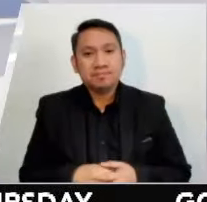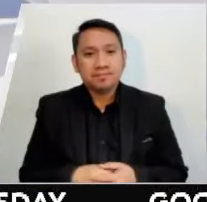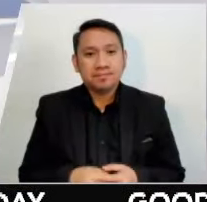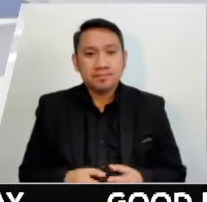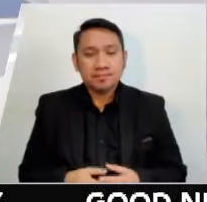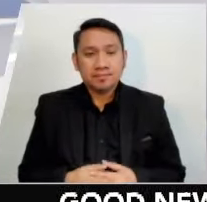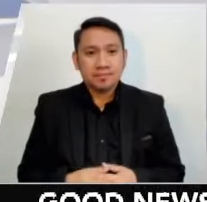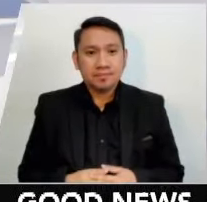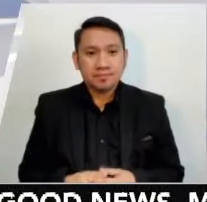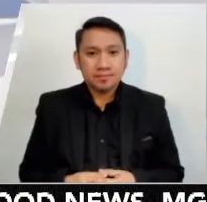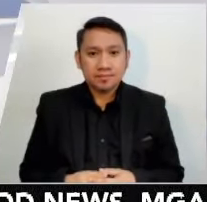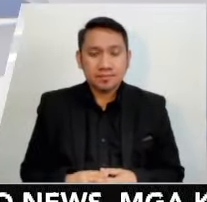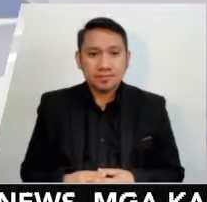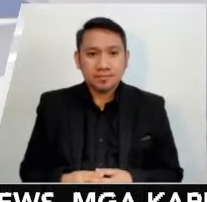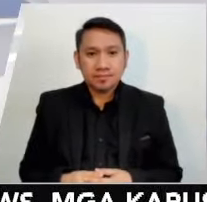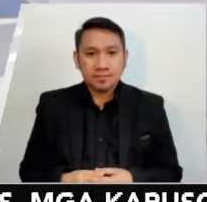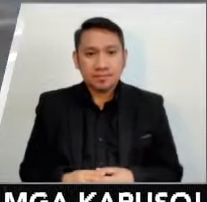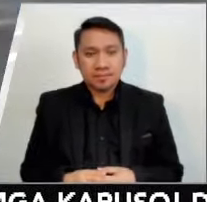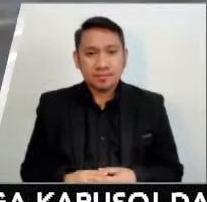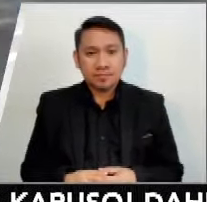Bam?